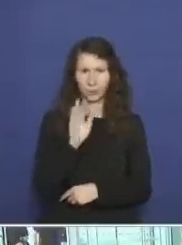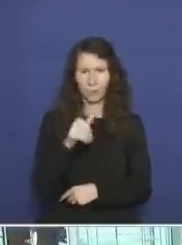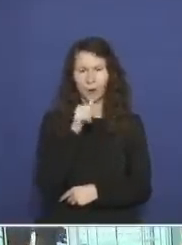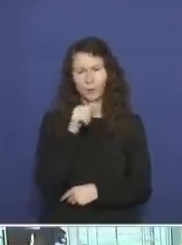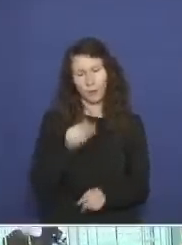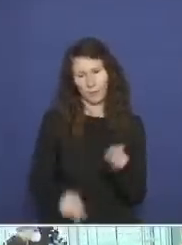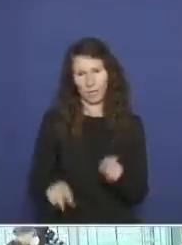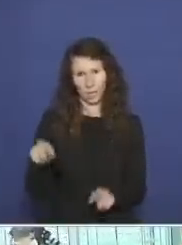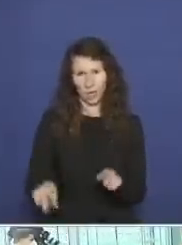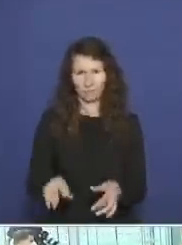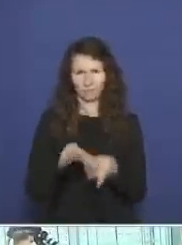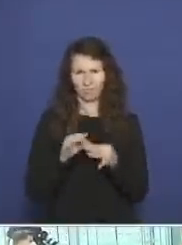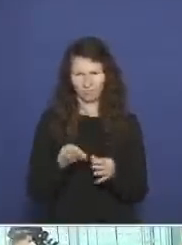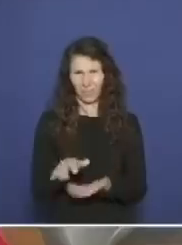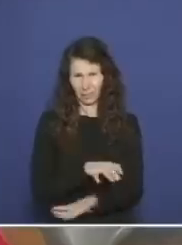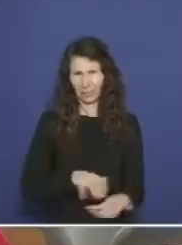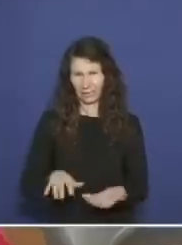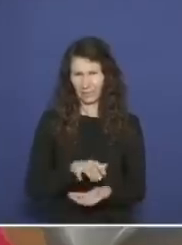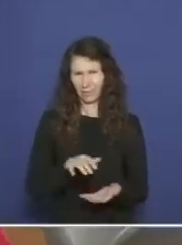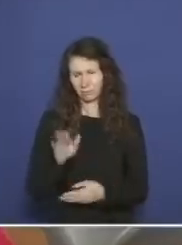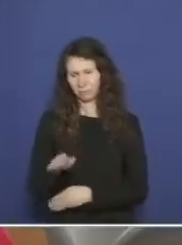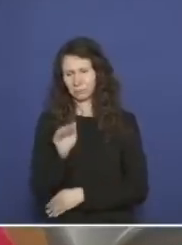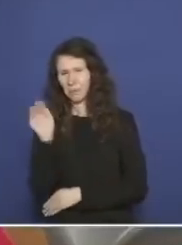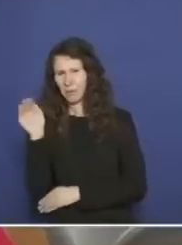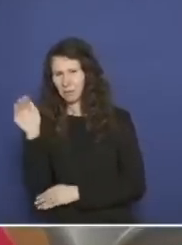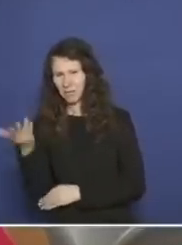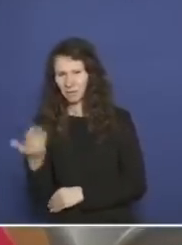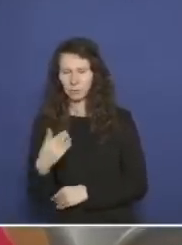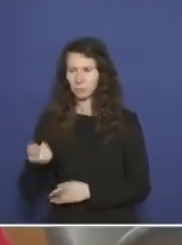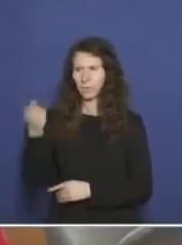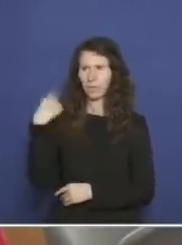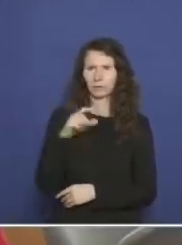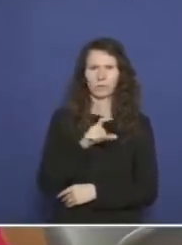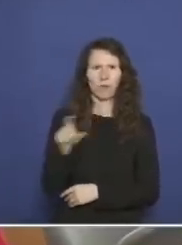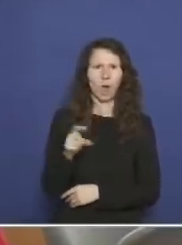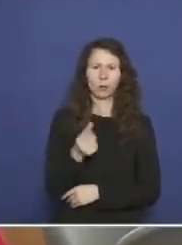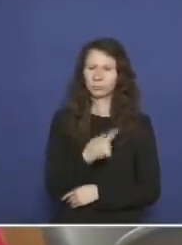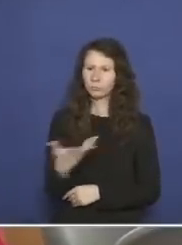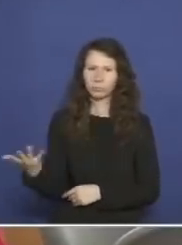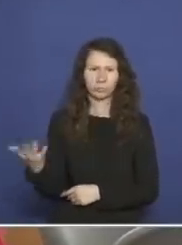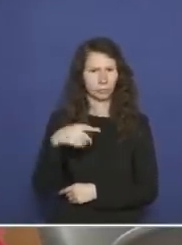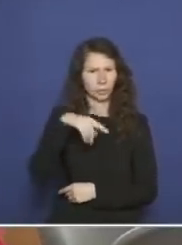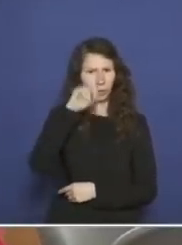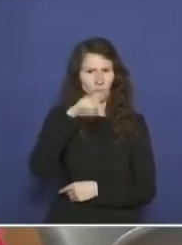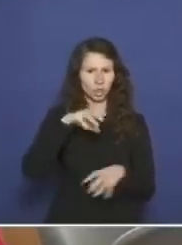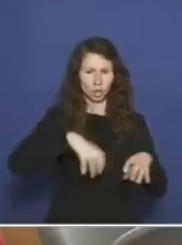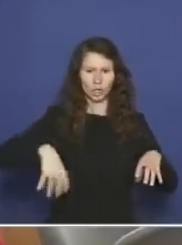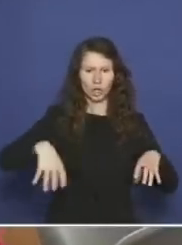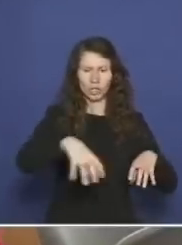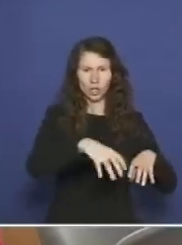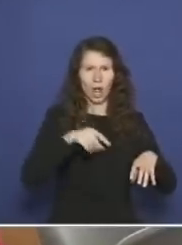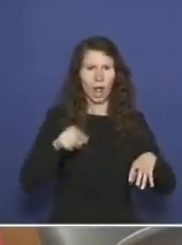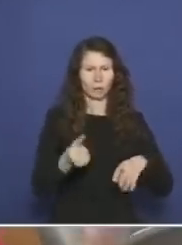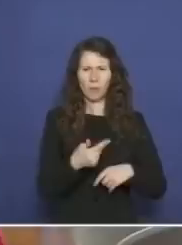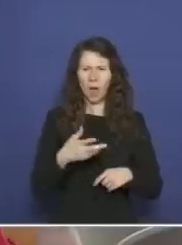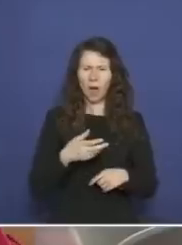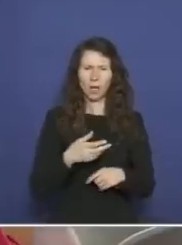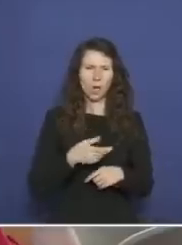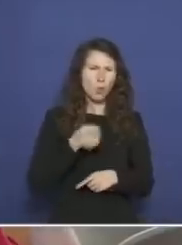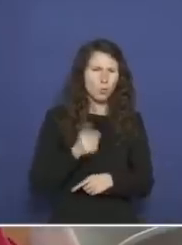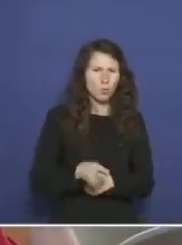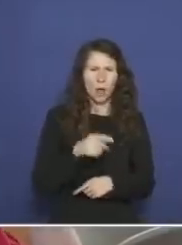Menschen auf diese Krise. Wir haben jetzt am vergangenen Wochenende in mehreren deutschen Städten Feiern mit hunderten jungen Menschen. Teilweise musste die Polizei